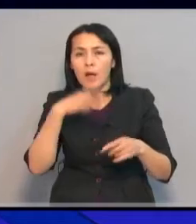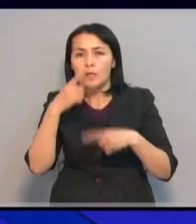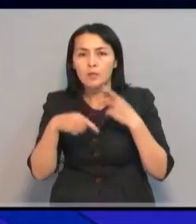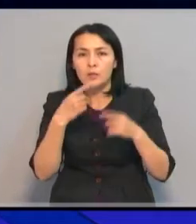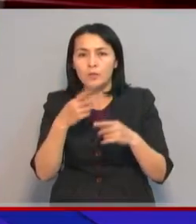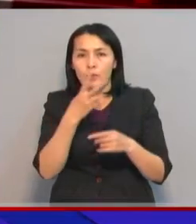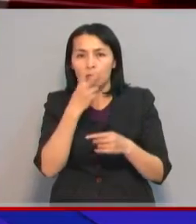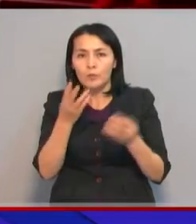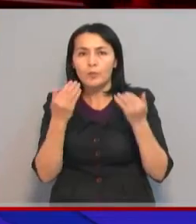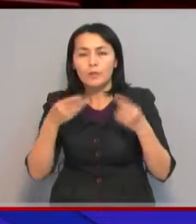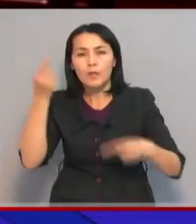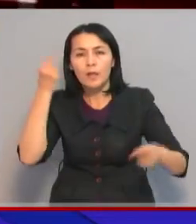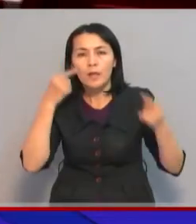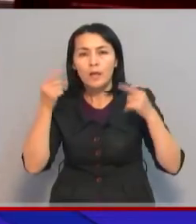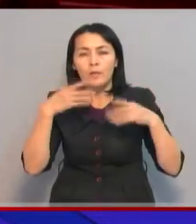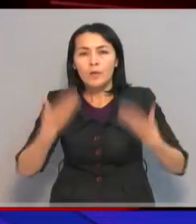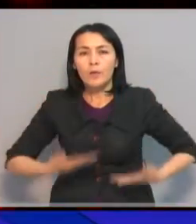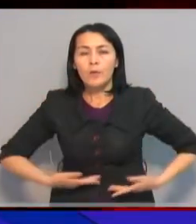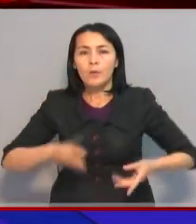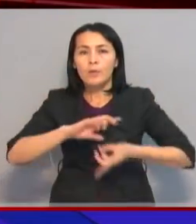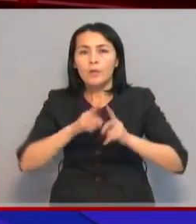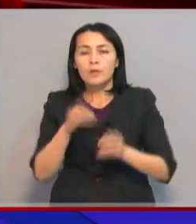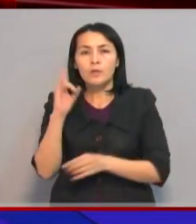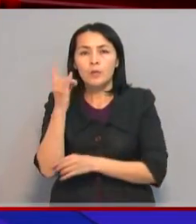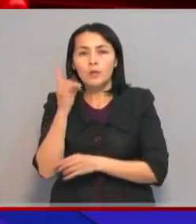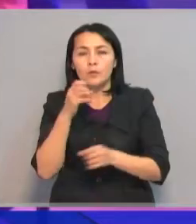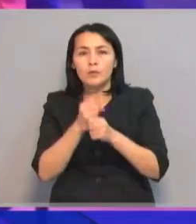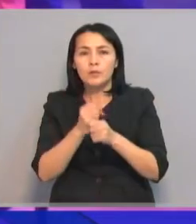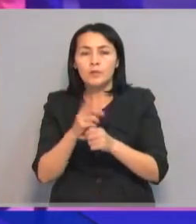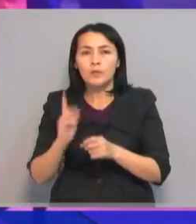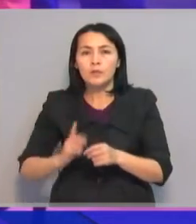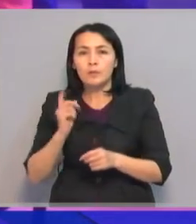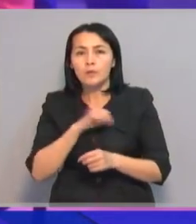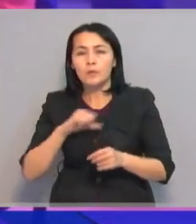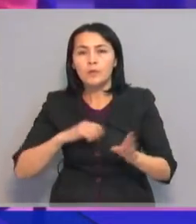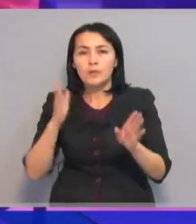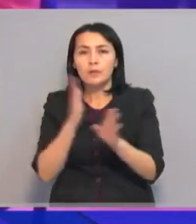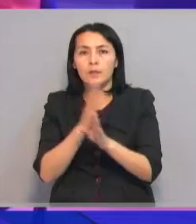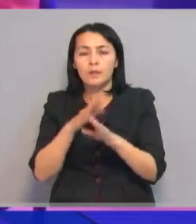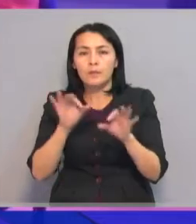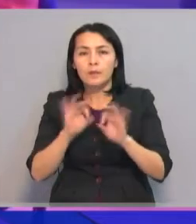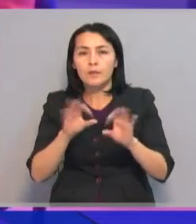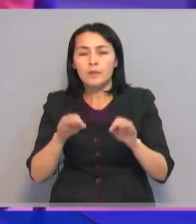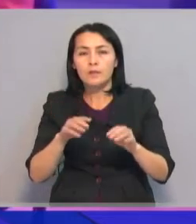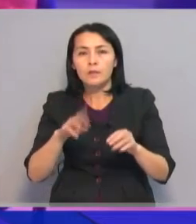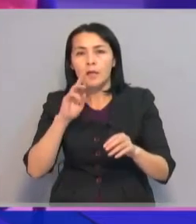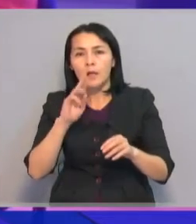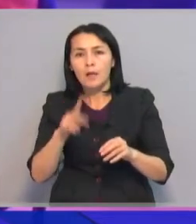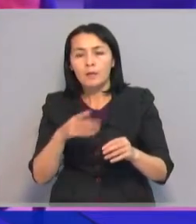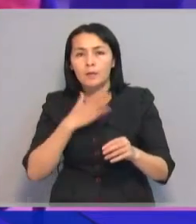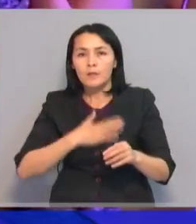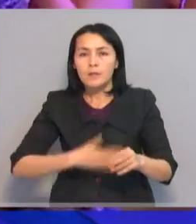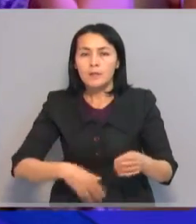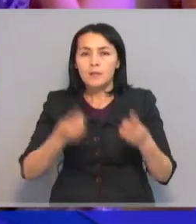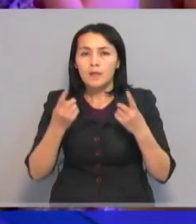сөйлесуі бейнеленеді. Қиял әлемінен өмір құрастырып алған қуыршақ жасаушы шебер өзінің тағдырынан сыр шертеді. Күнәсі мен ізгі